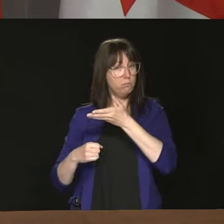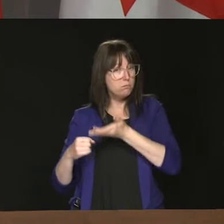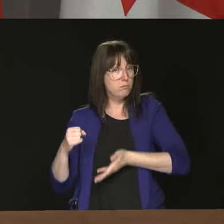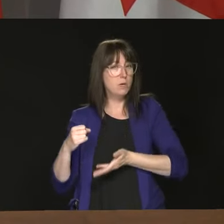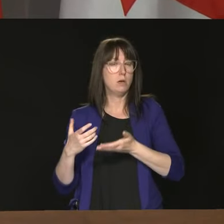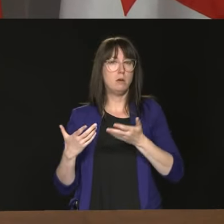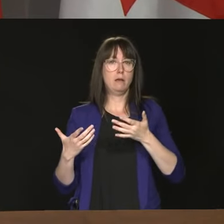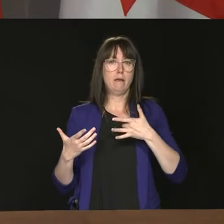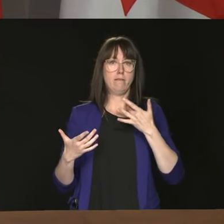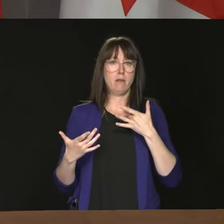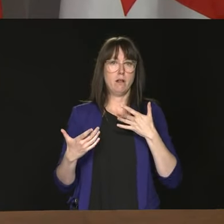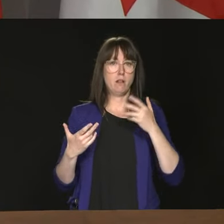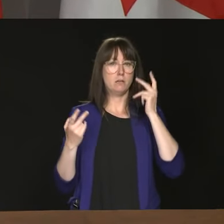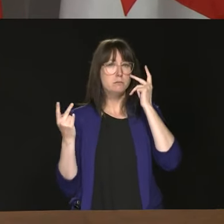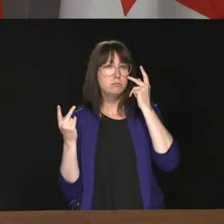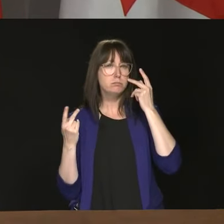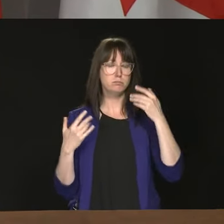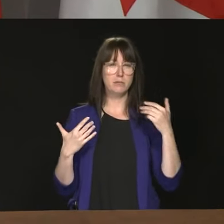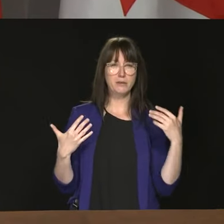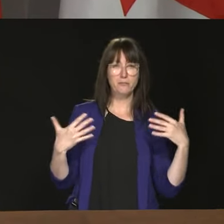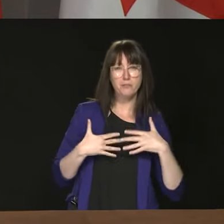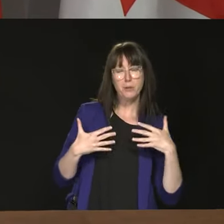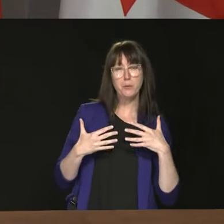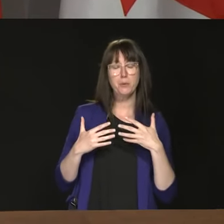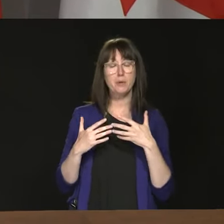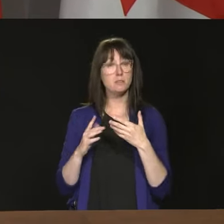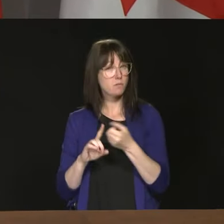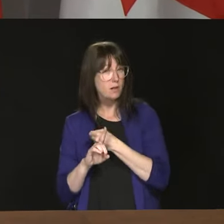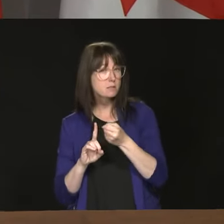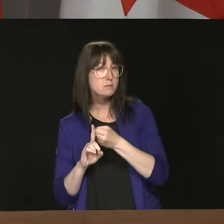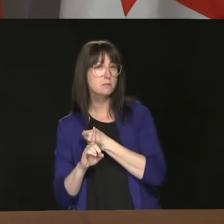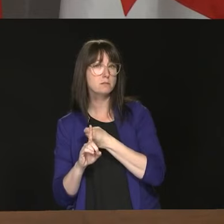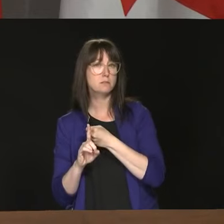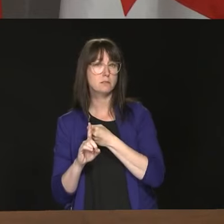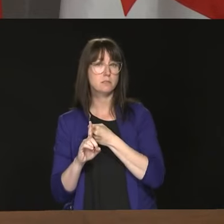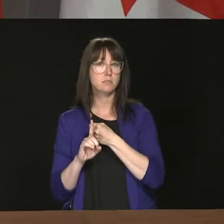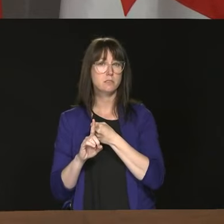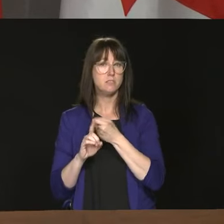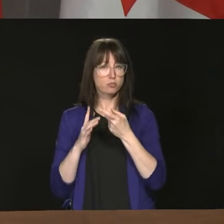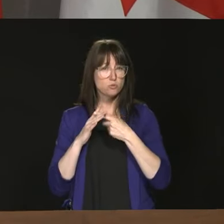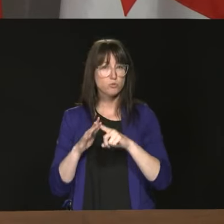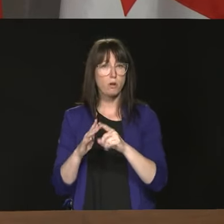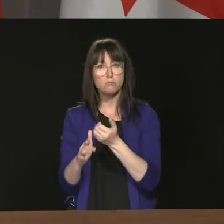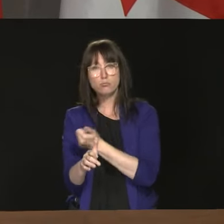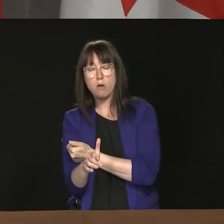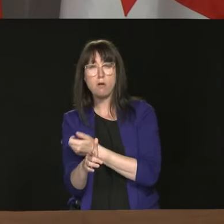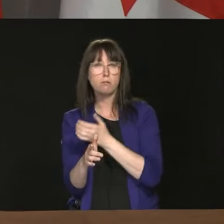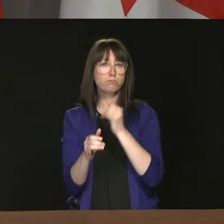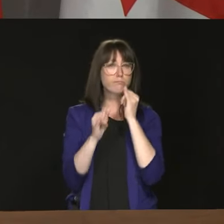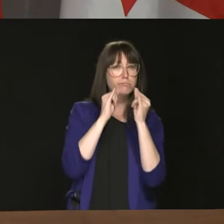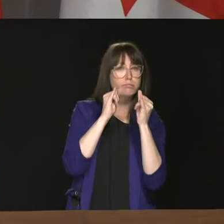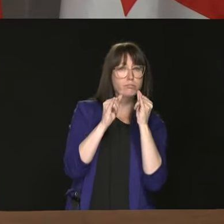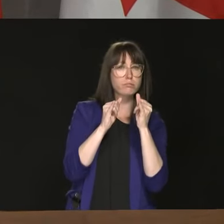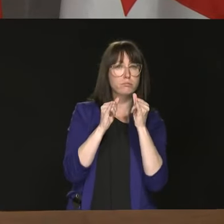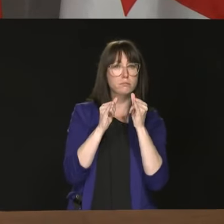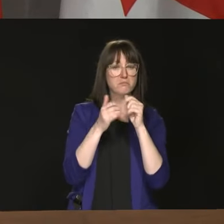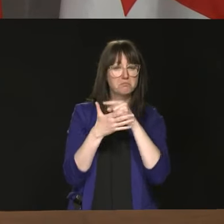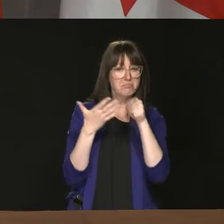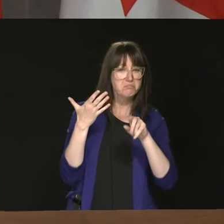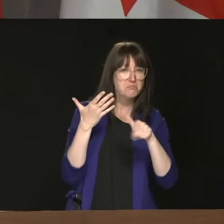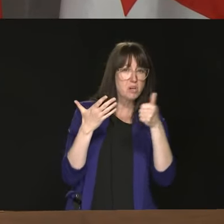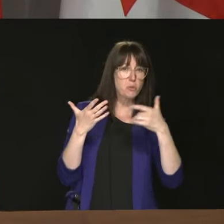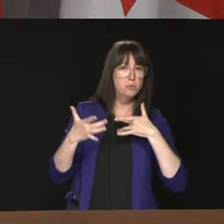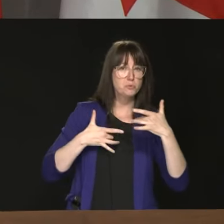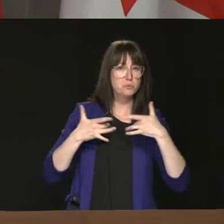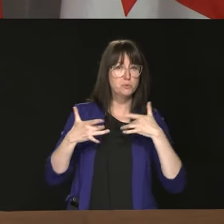la violence, violence, une consommation problématique de problematic substances substance ou abuse, toute or autre other concerns, préoccupation, de l'aide existe. there is help. Vous